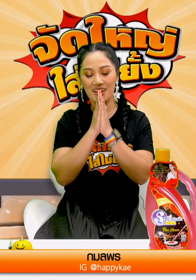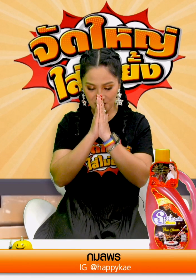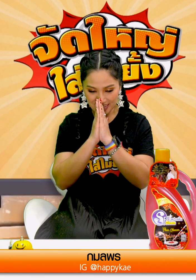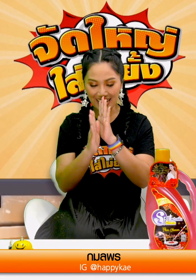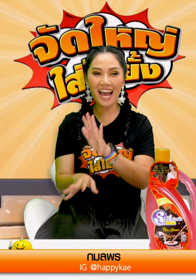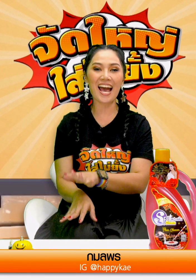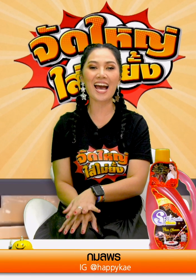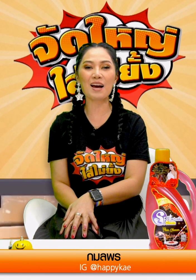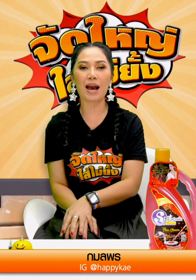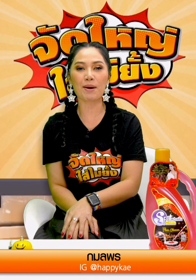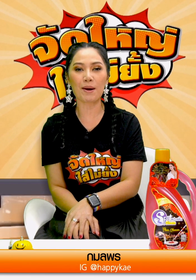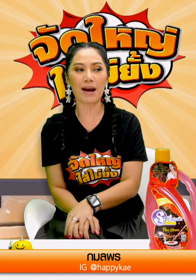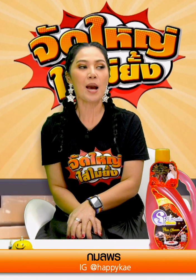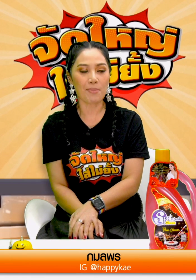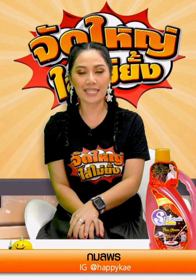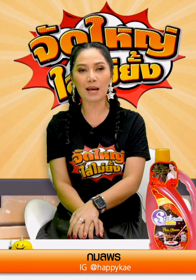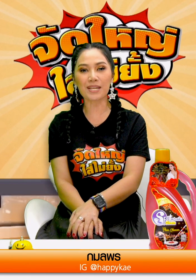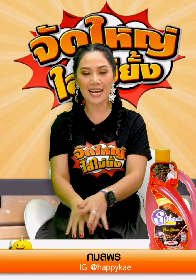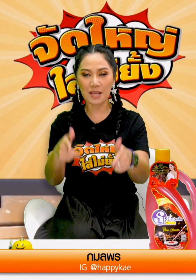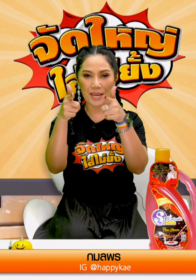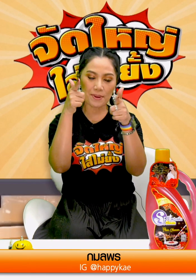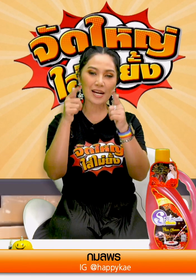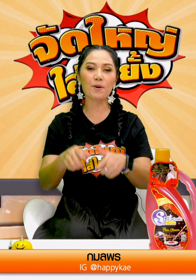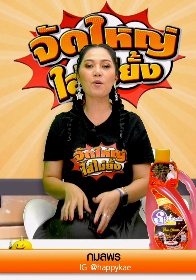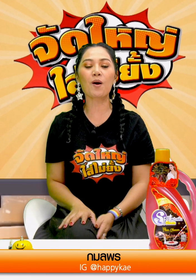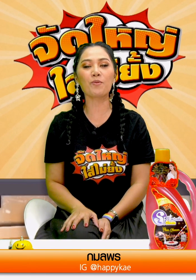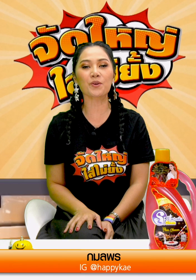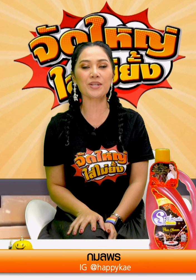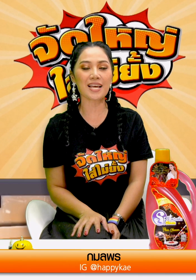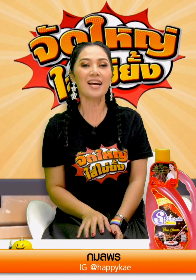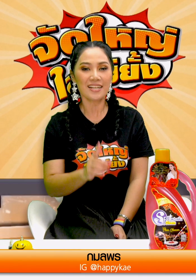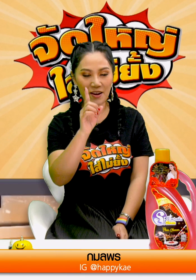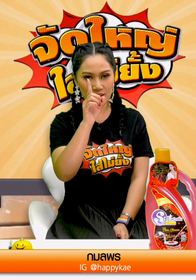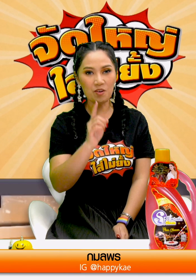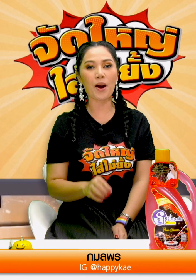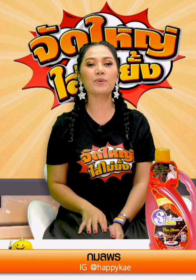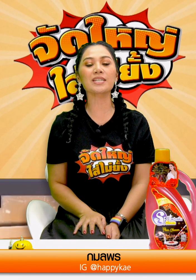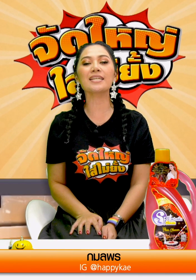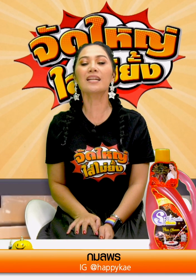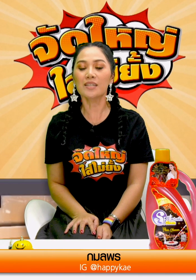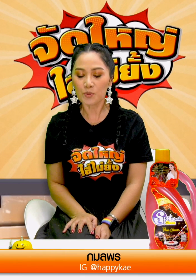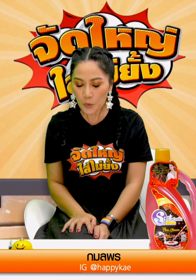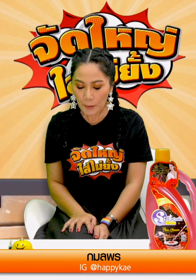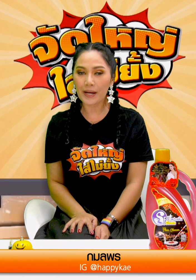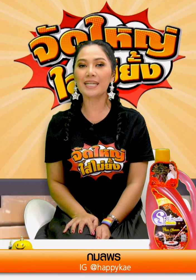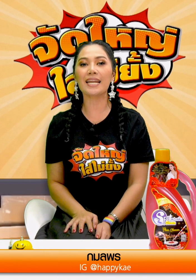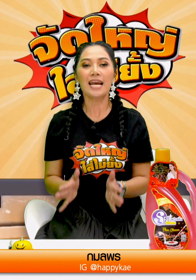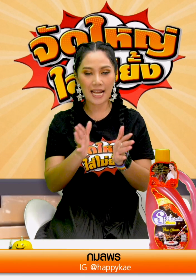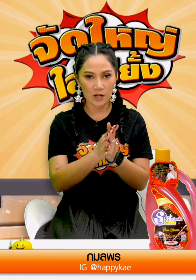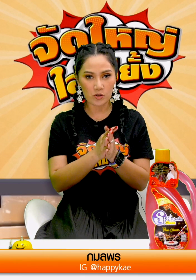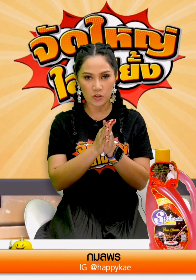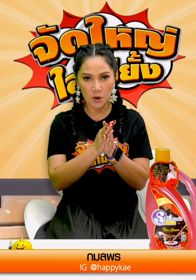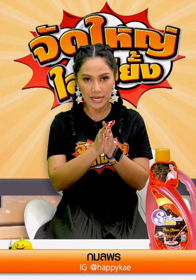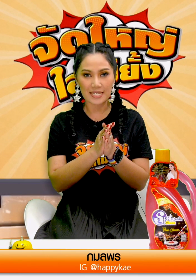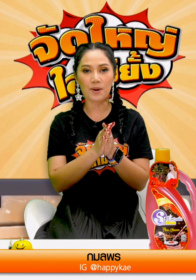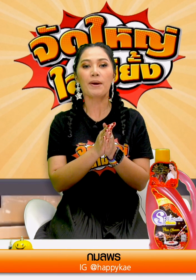จะร้องเพลงแล้วสวัสดีค่ะมาติดตามจัดใหญ่เสียงเมี่ยงๆกับกมลพรวรคุณนะจ๊ะเดี๋ยวอีก1วันเพราะฉะนั้นอย่าลืมอยู่เป็นเพื่อนกันในโ